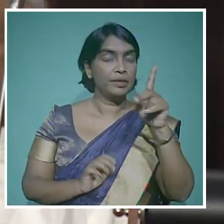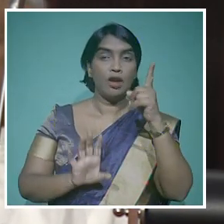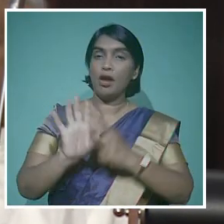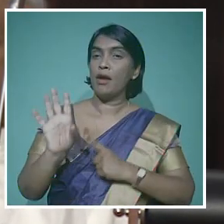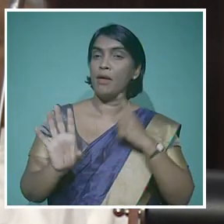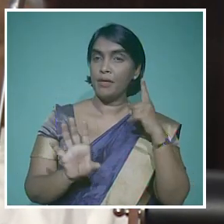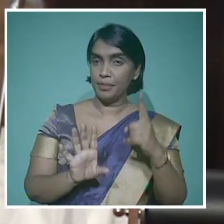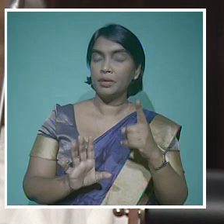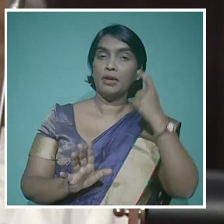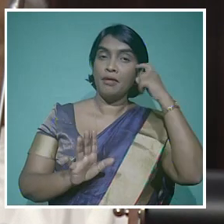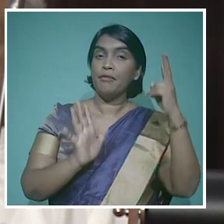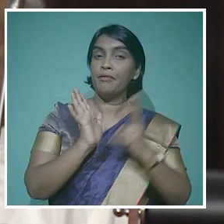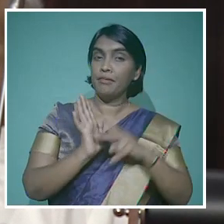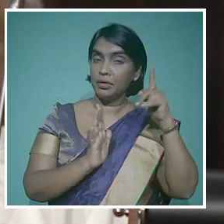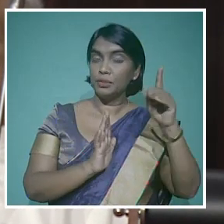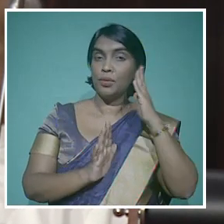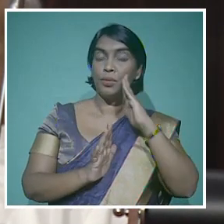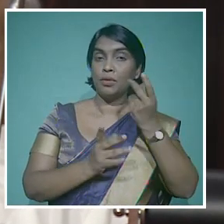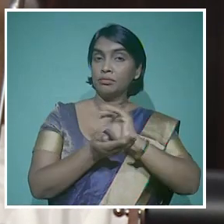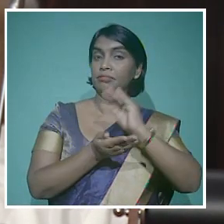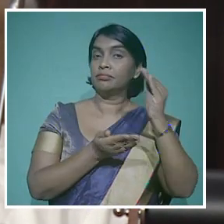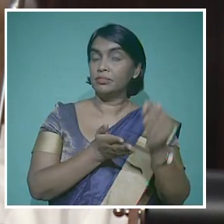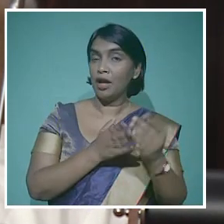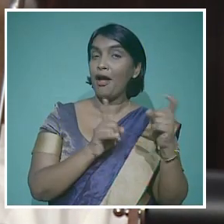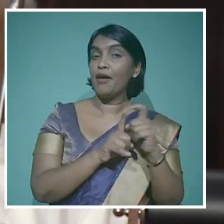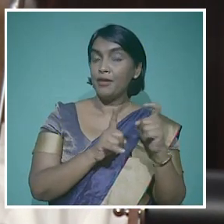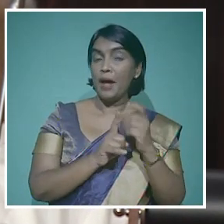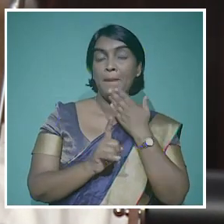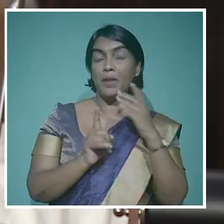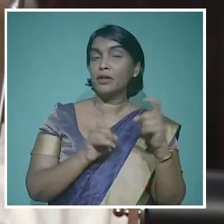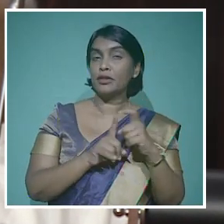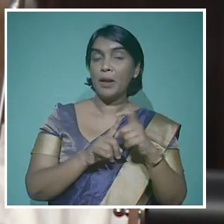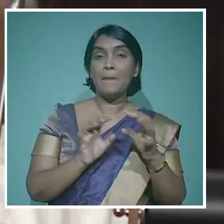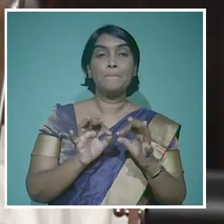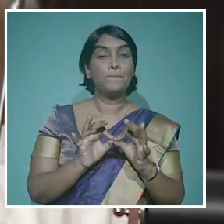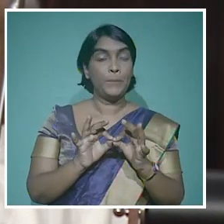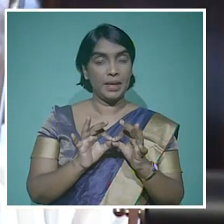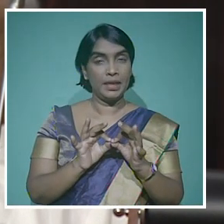වසරේදී වියට්නාමයේ විදේශ සංචිත ප්‍රමාණය ඇමරිකානු ඩොලර් බිලියන